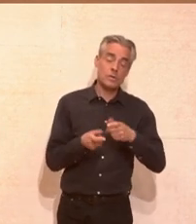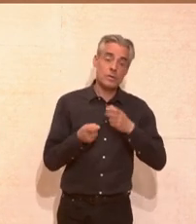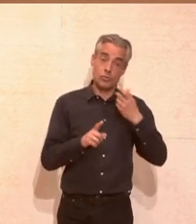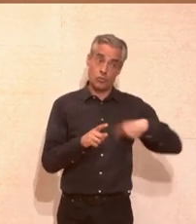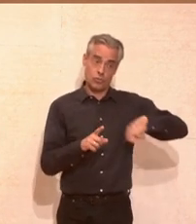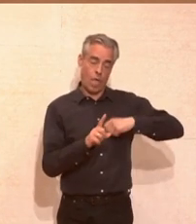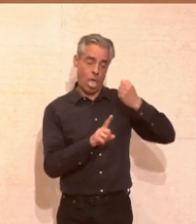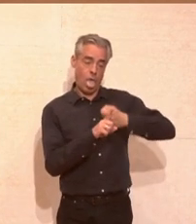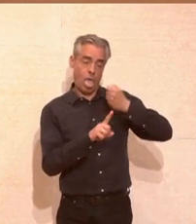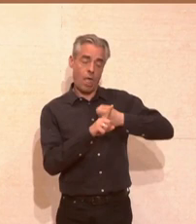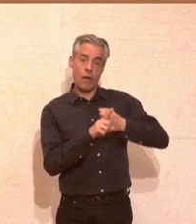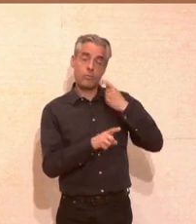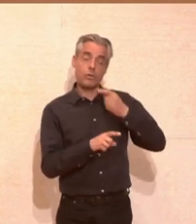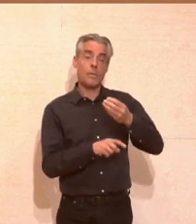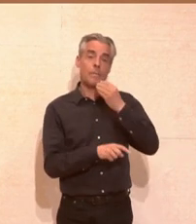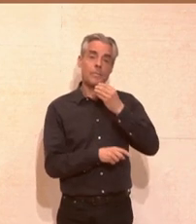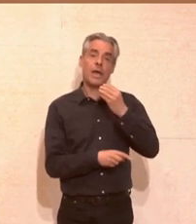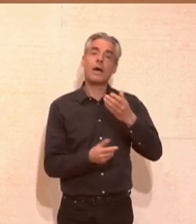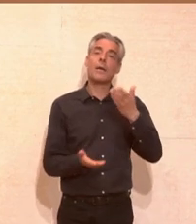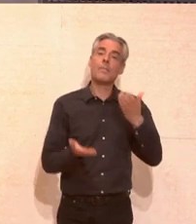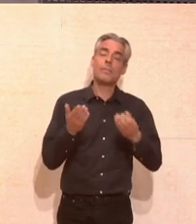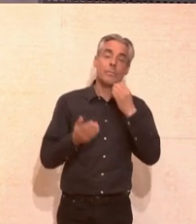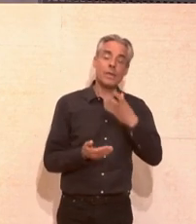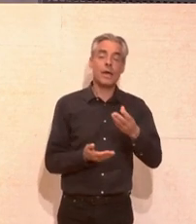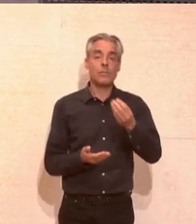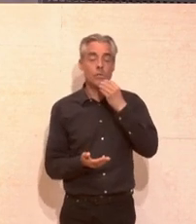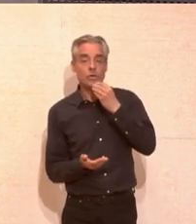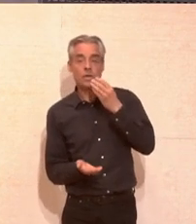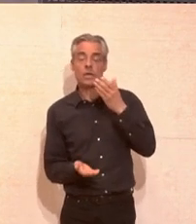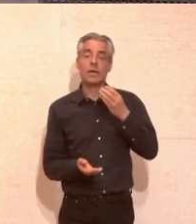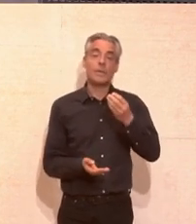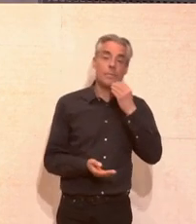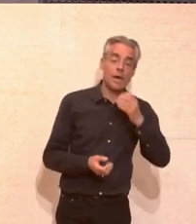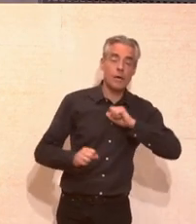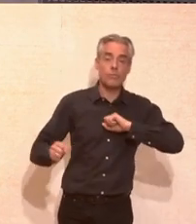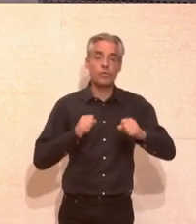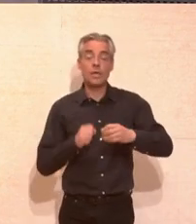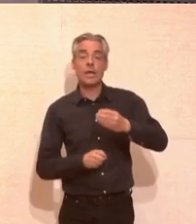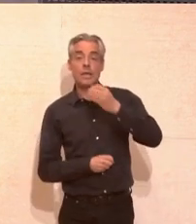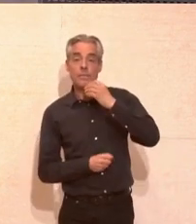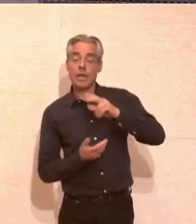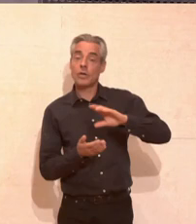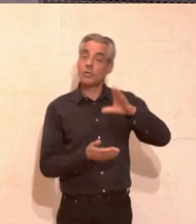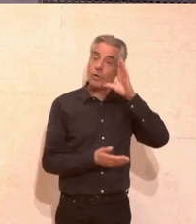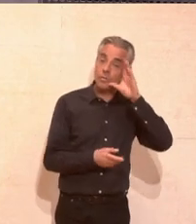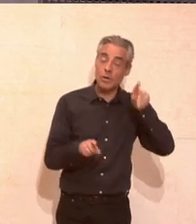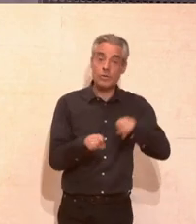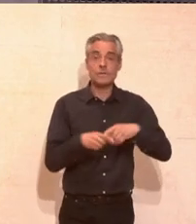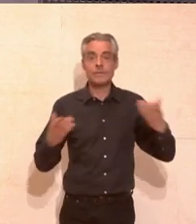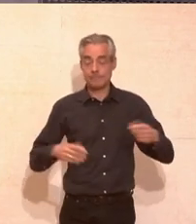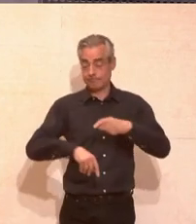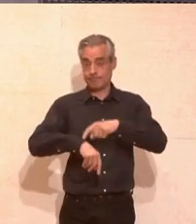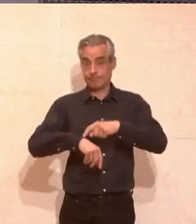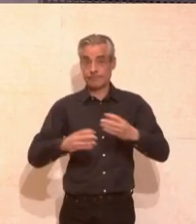que le bien manger, bien bouger soit associé à du bien dormir aussi. C'est ça. Et hélas, on